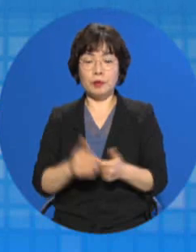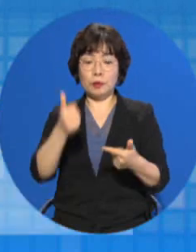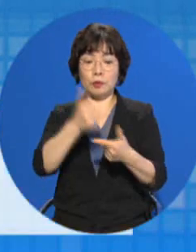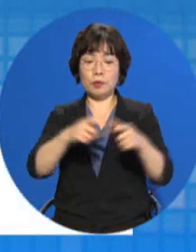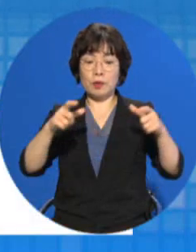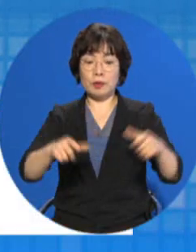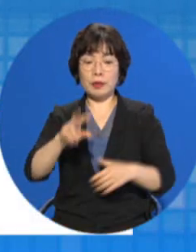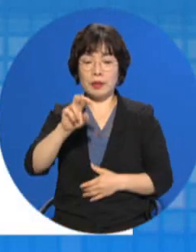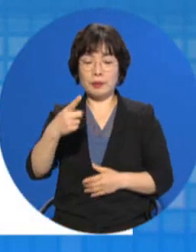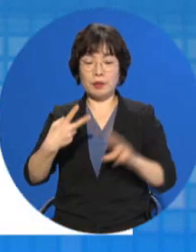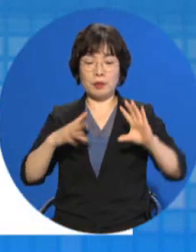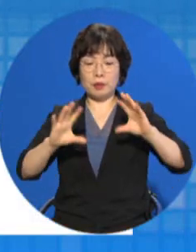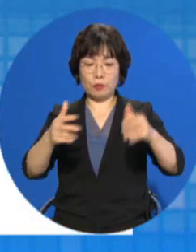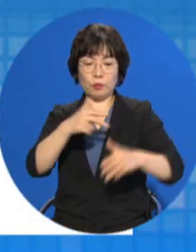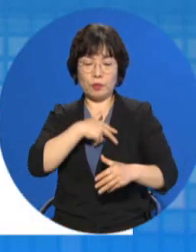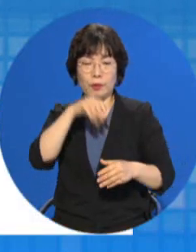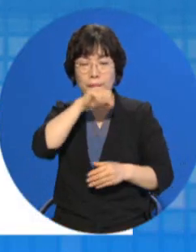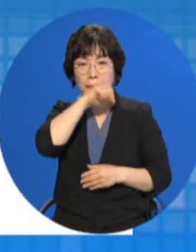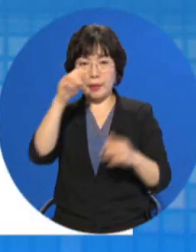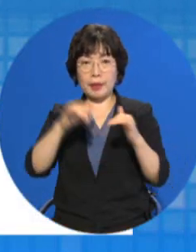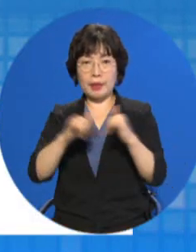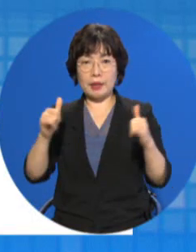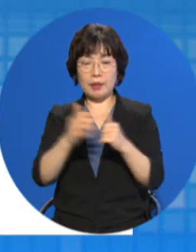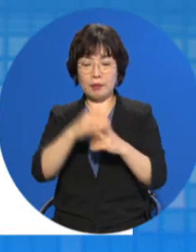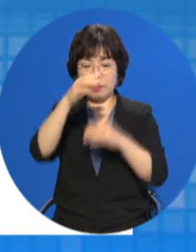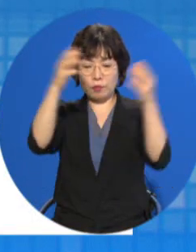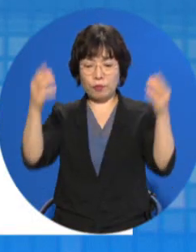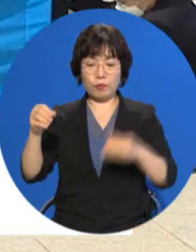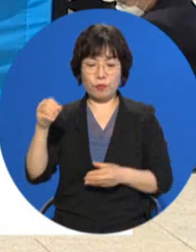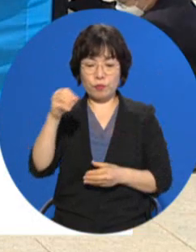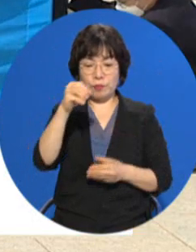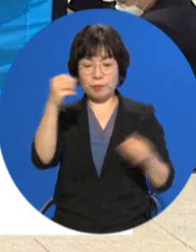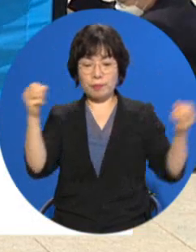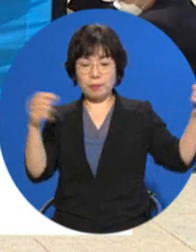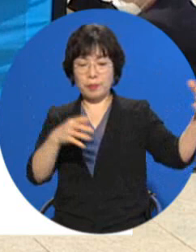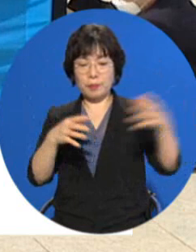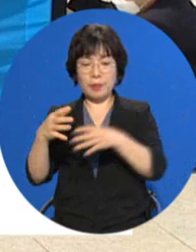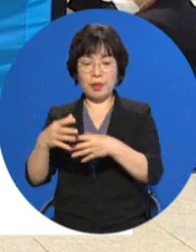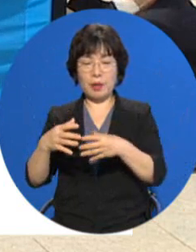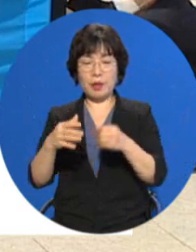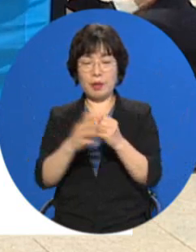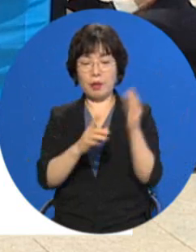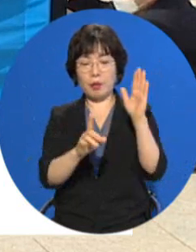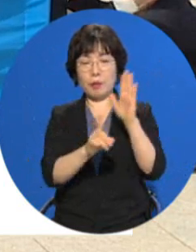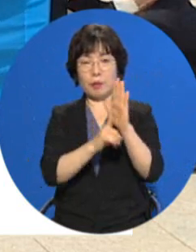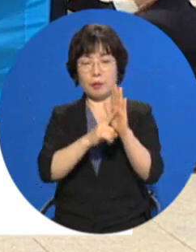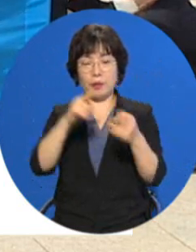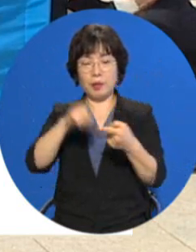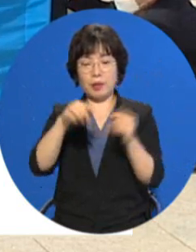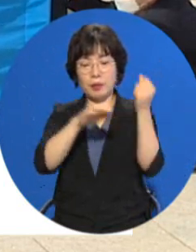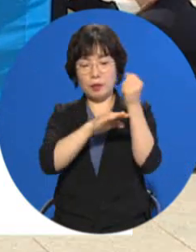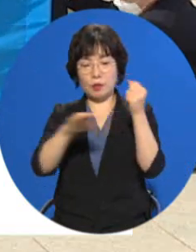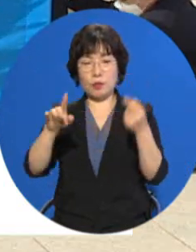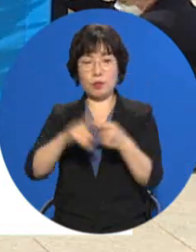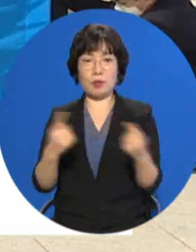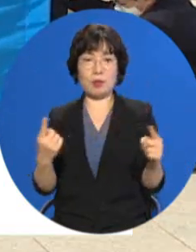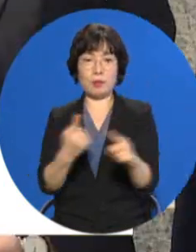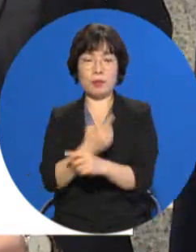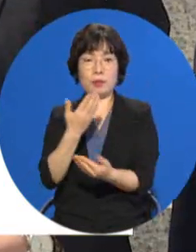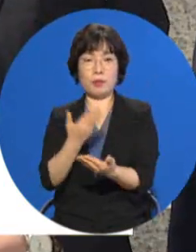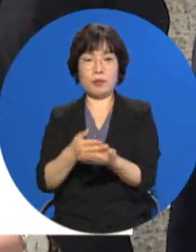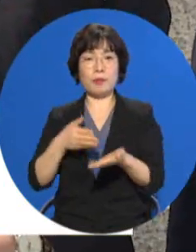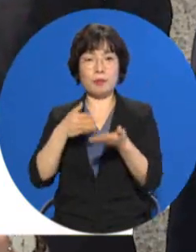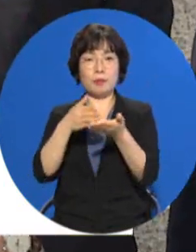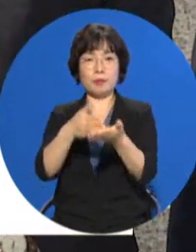호남권 21대 국회의원 당선인들이 방사광 가속기 공모 평가 지표의 재조정을 요구했습니다.